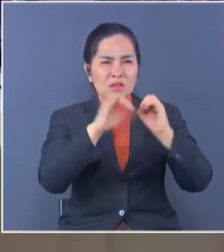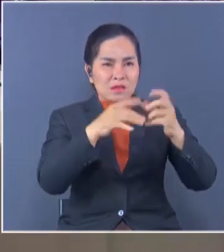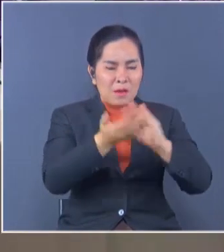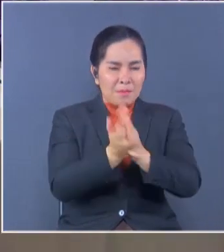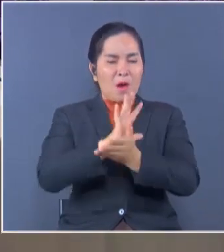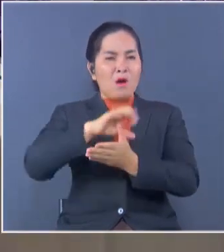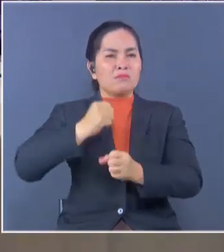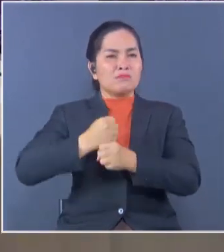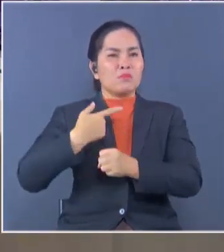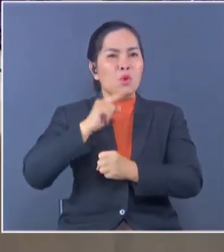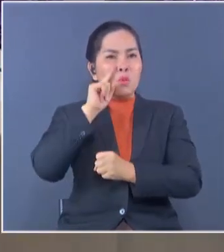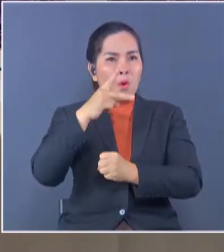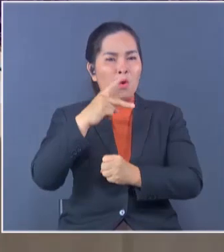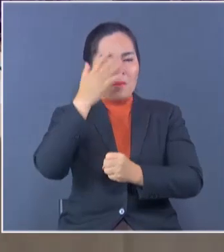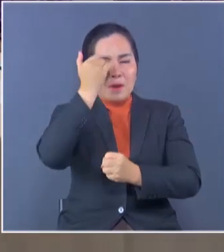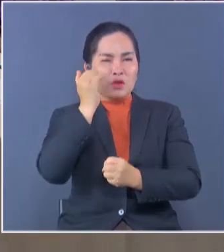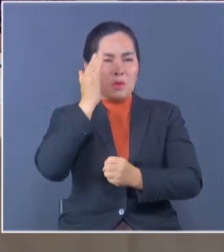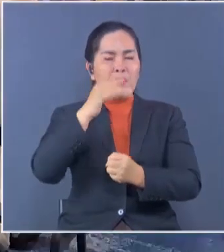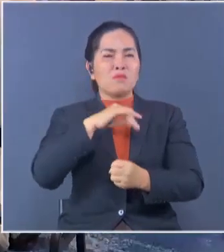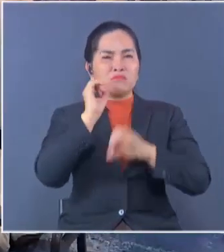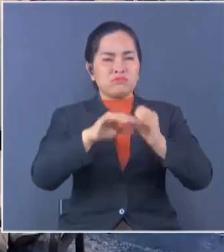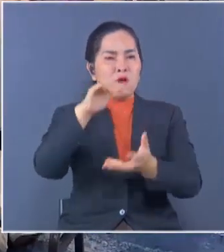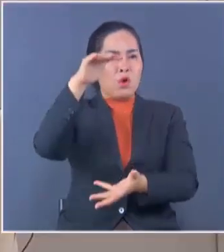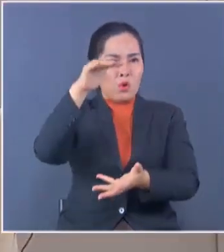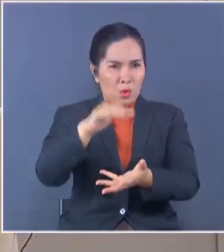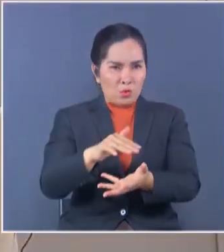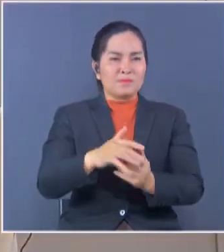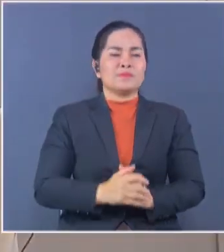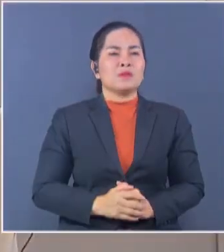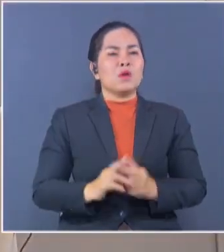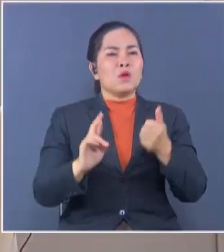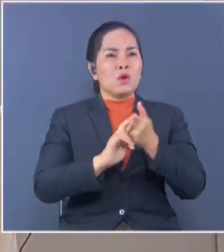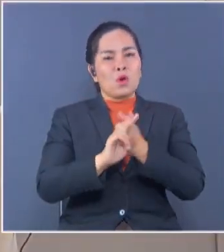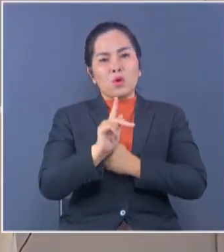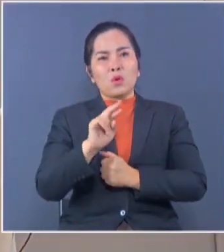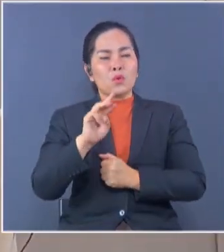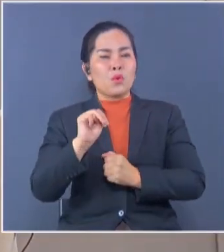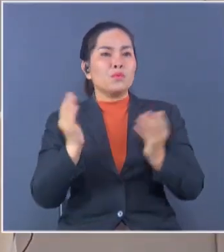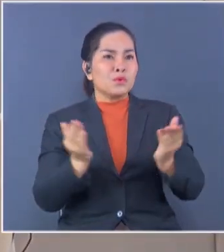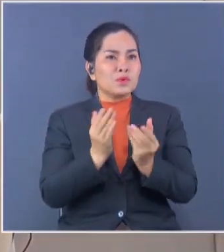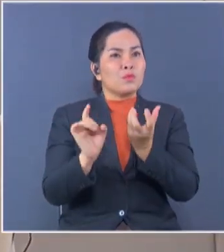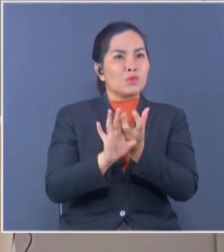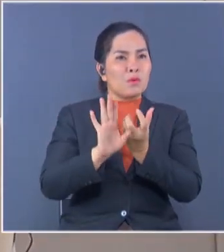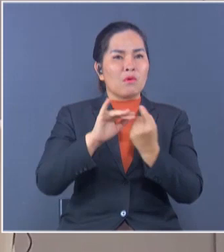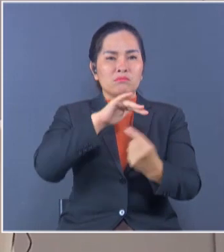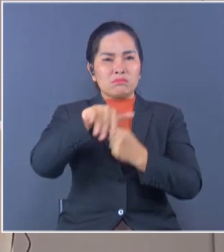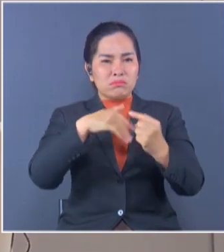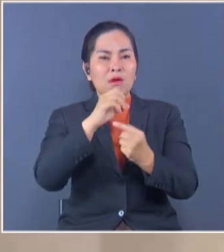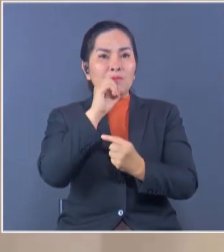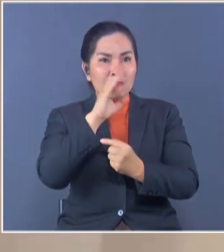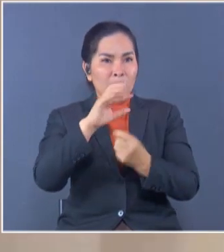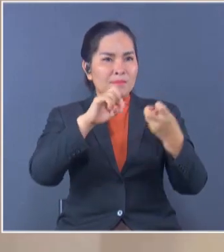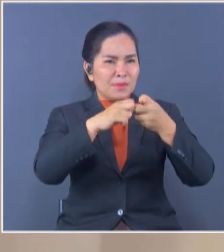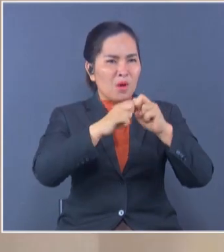ดปริมาณขยะให้เหลือน้อยที่สุดนายวรพลจันงามรองอธิบดีกรมส่งเสริมคุณภาพสิ่งแวดล้อมครับท่านระบุว่า